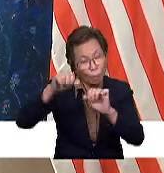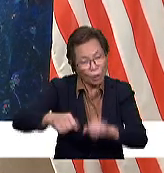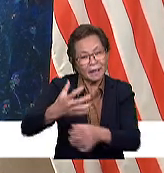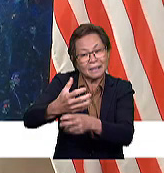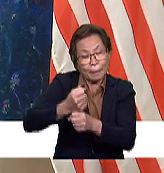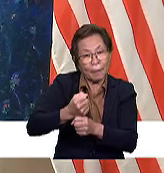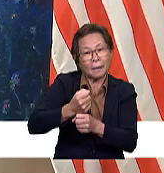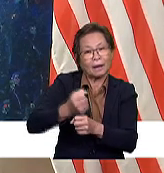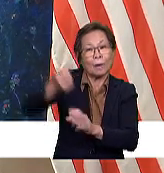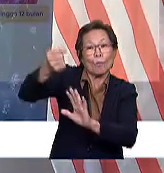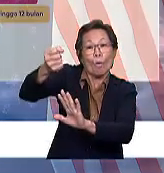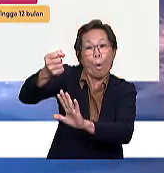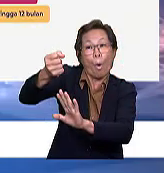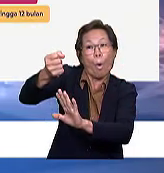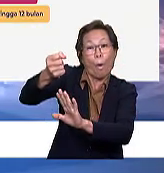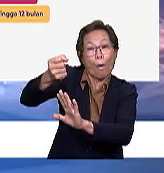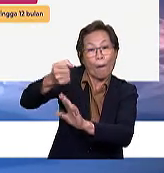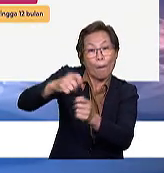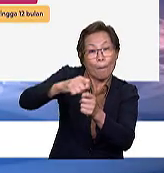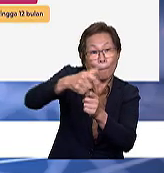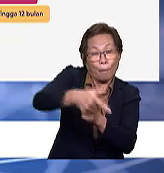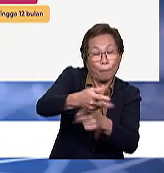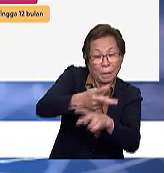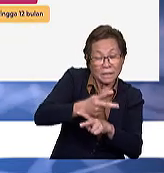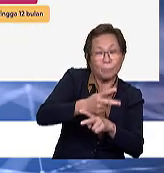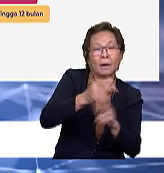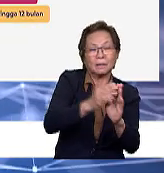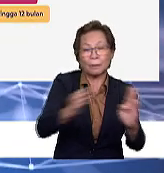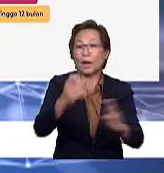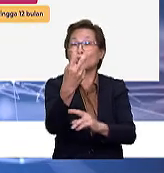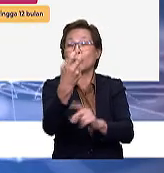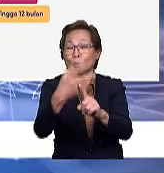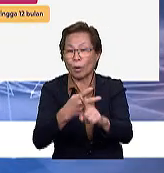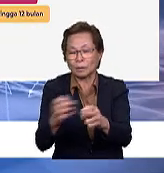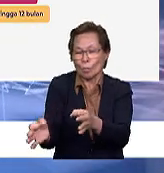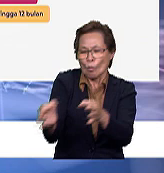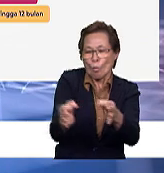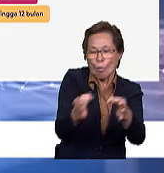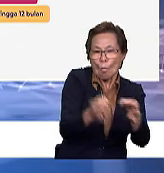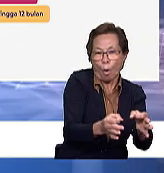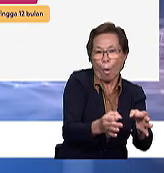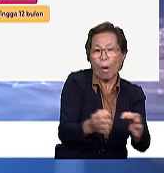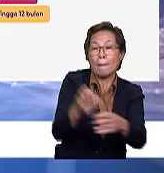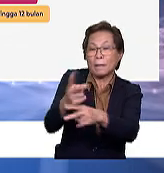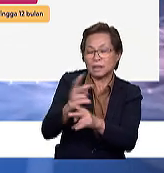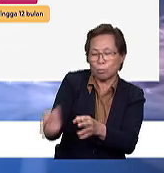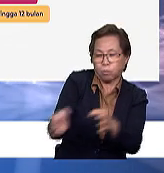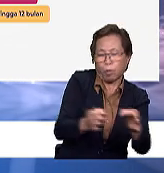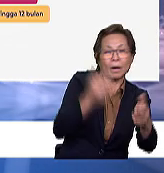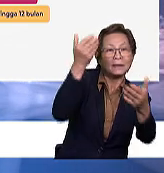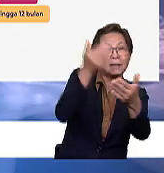murid thorium pinjaman sehingga 12 bulan dan melanjutkan tempo pinjaman sehingga